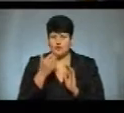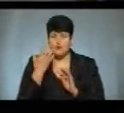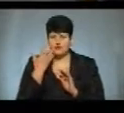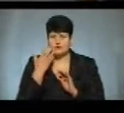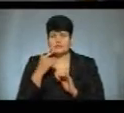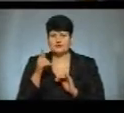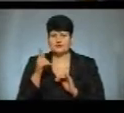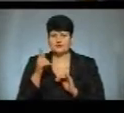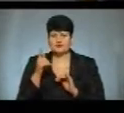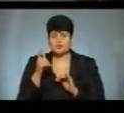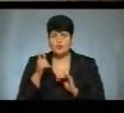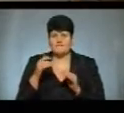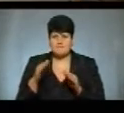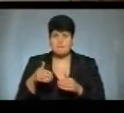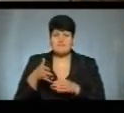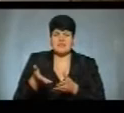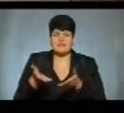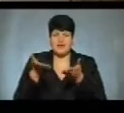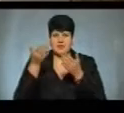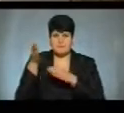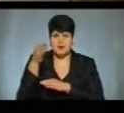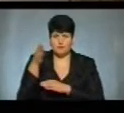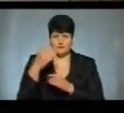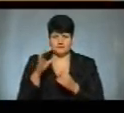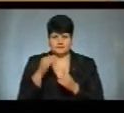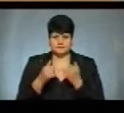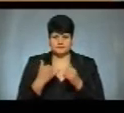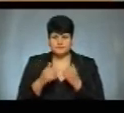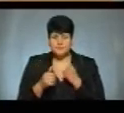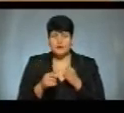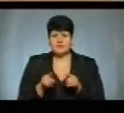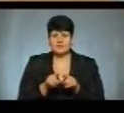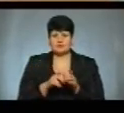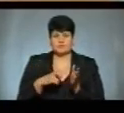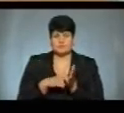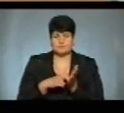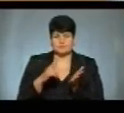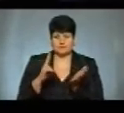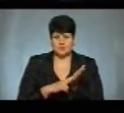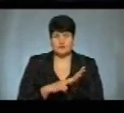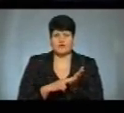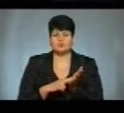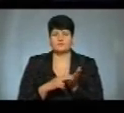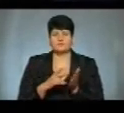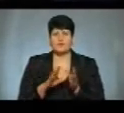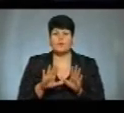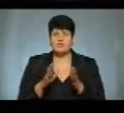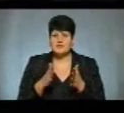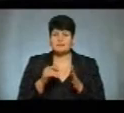Чортковим підняли жовто-блакитні прапори. Під час відкриття виставки відбулося спецпогашення конверту, присвяченого подіям у